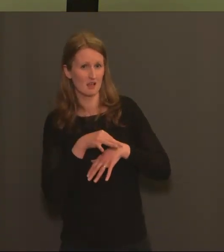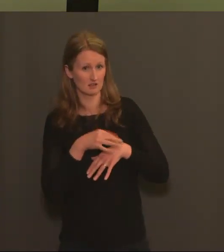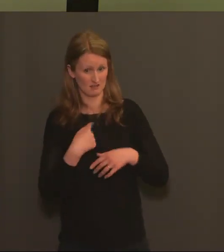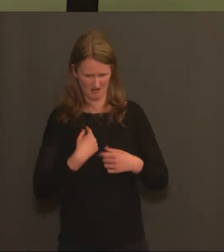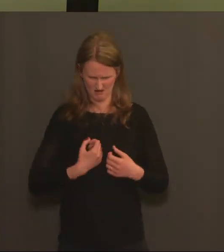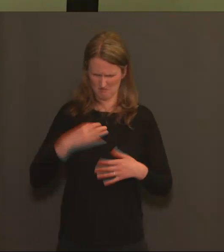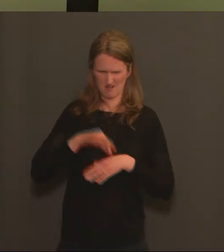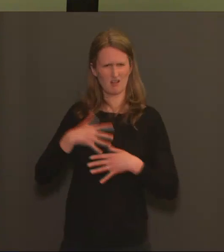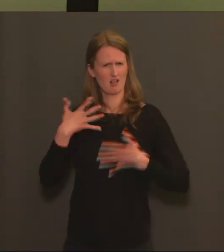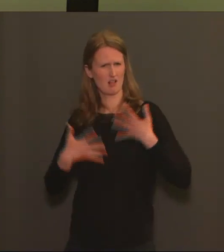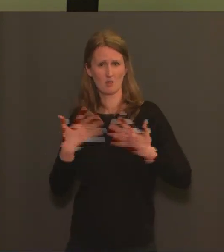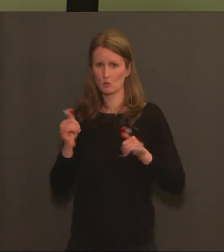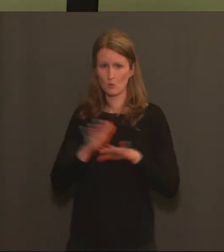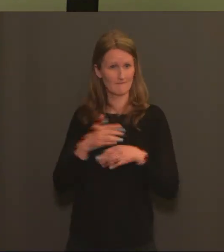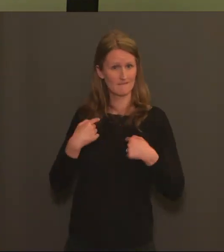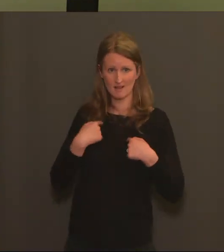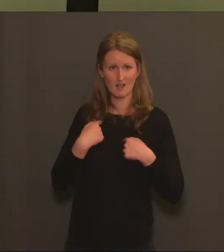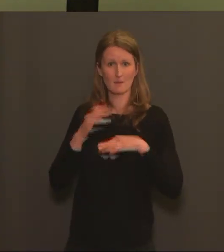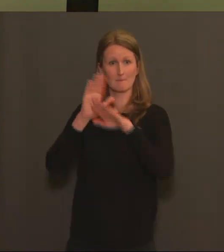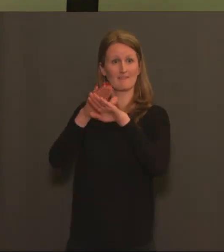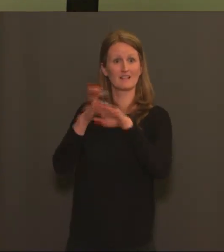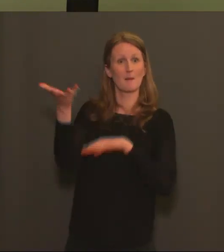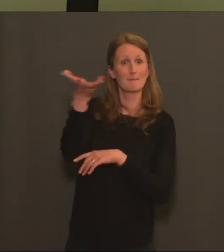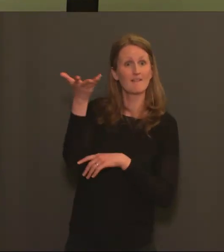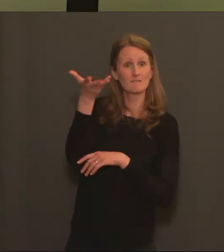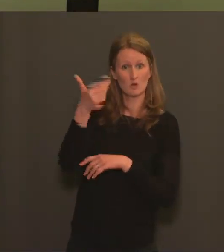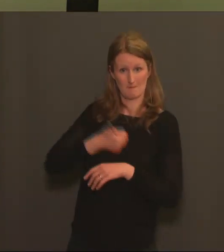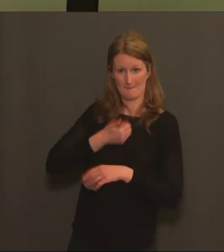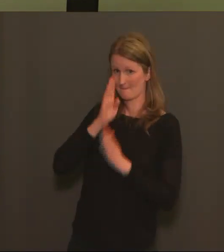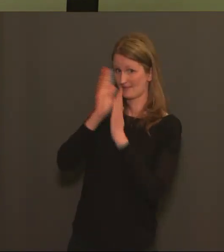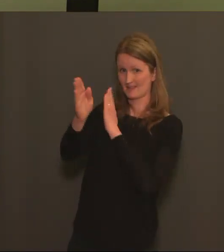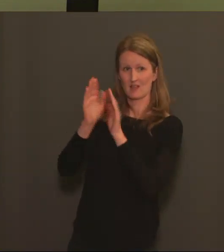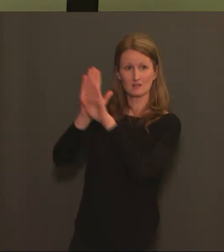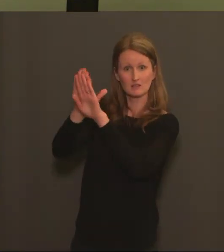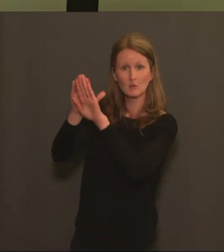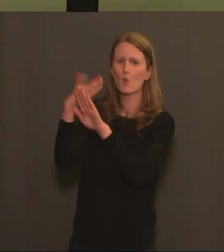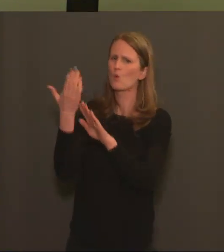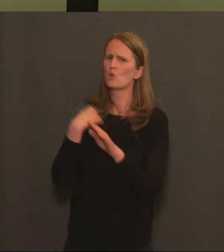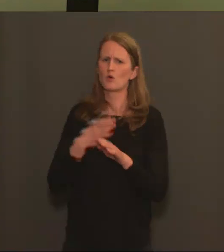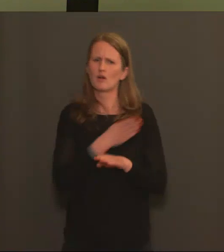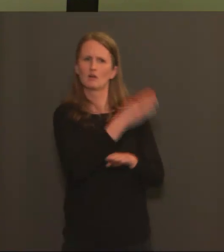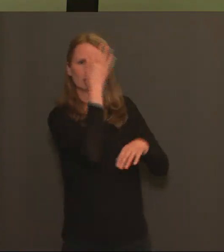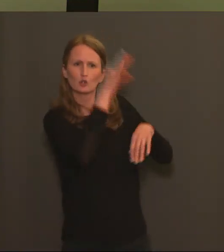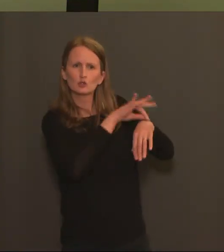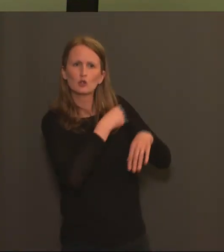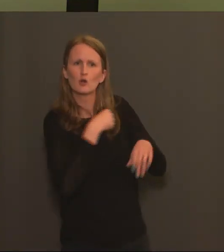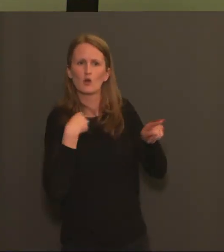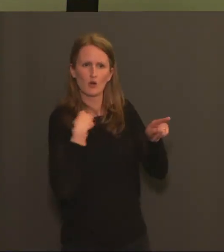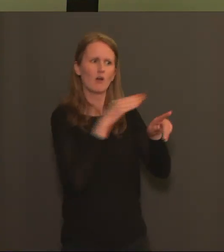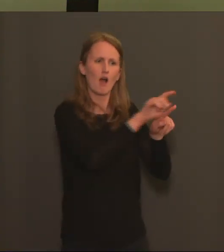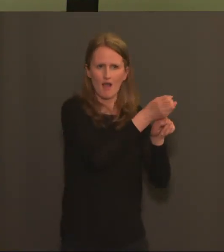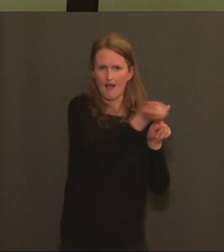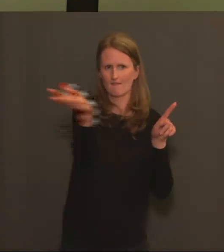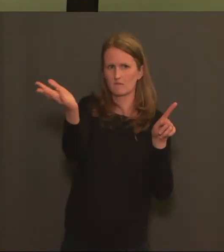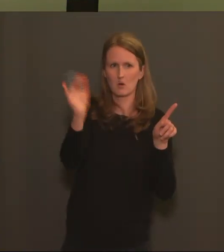sont communiqués ou les personnes vaccinées doivent-elles systématiquement le faire elles-mêmes via le site de la AFMPS pour